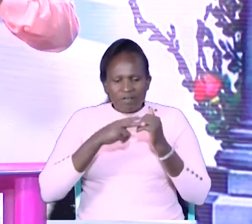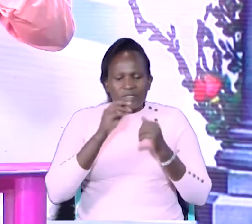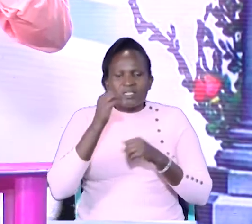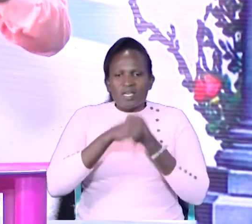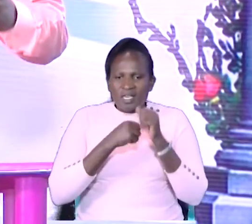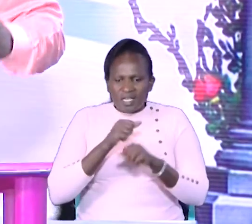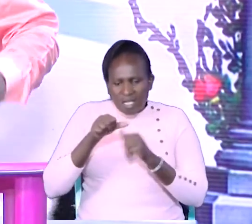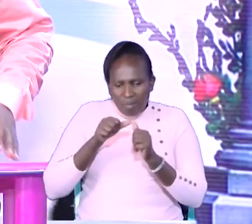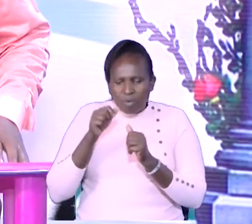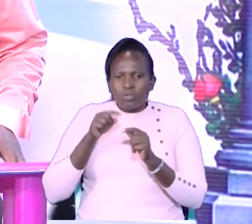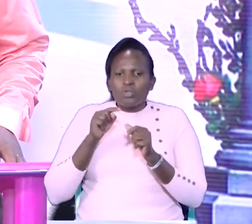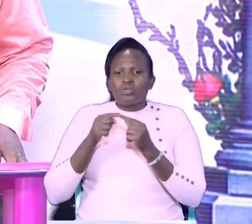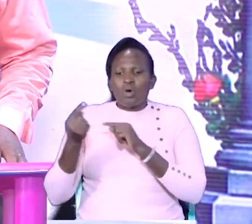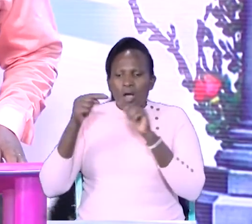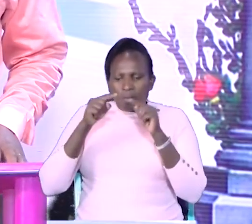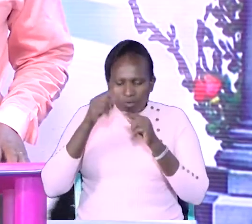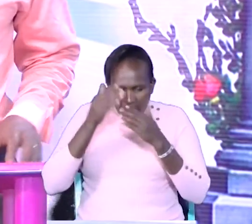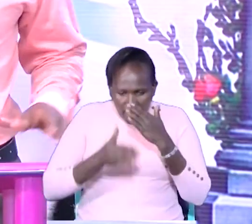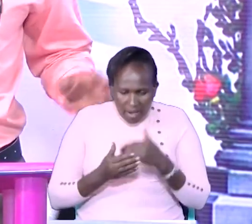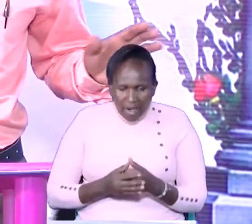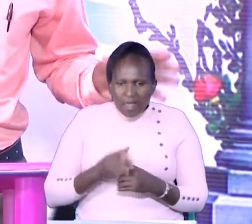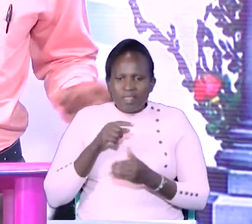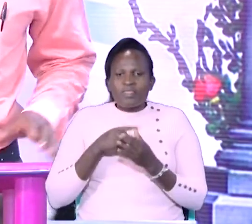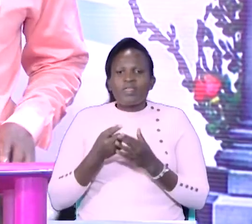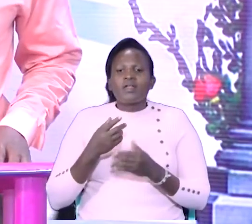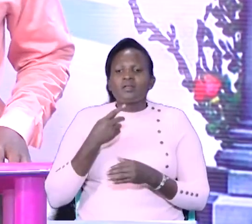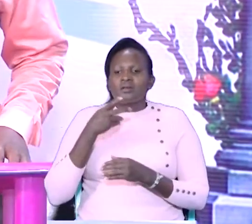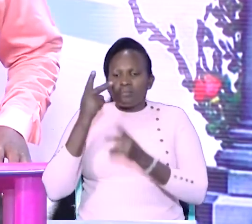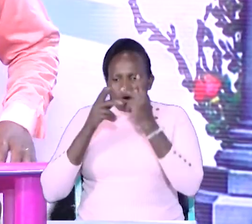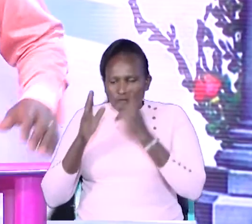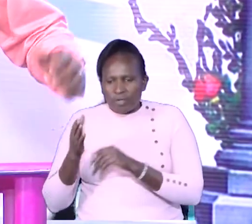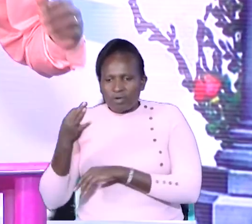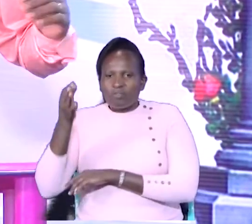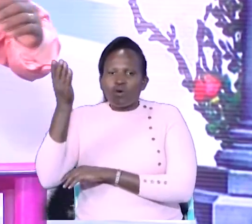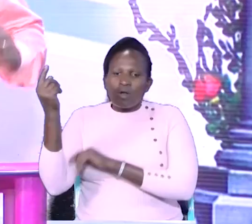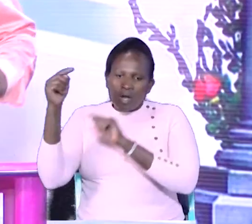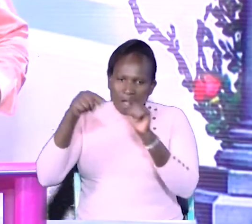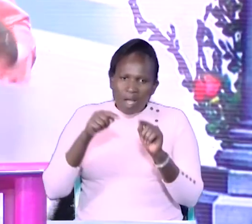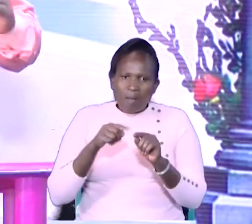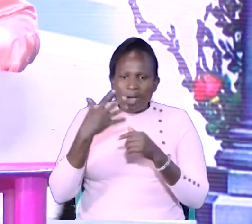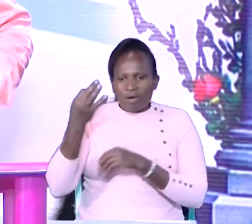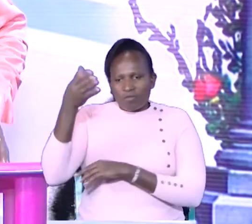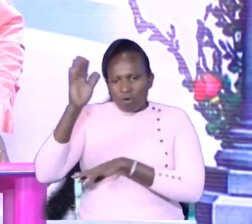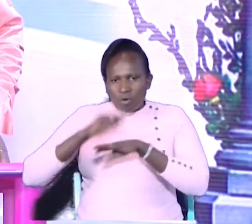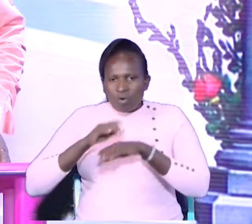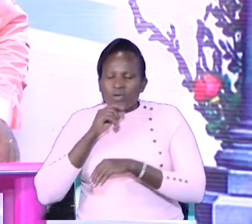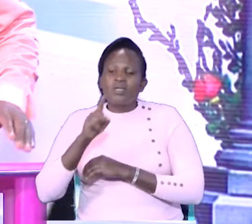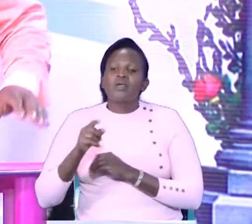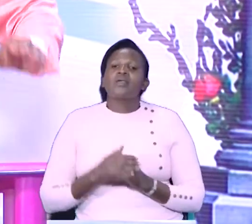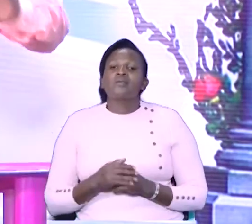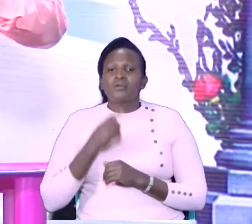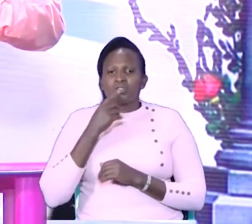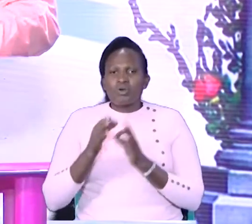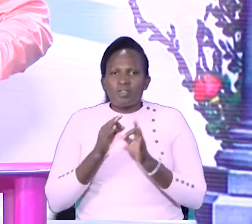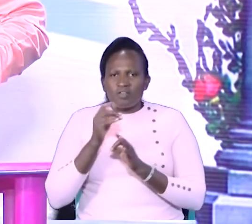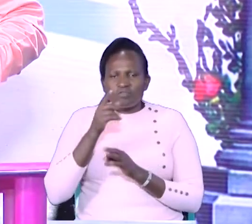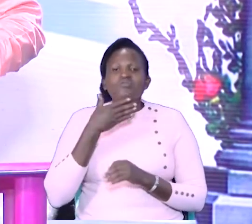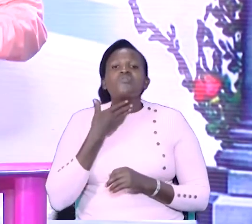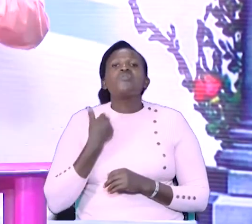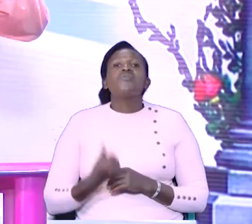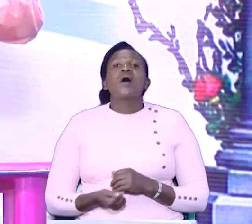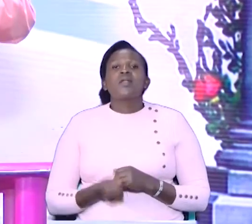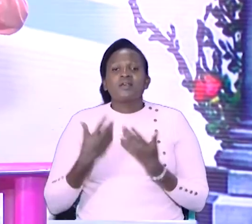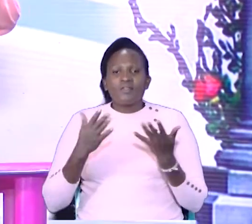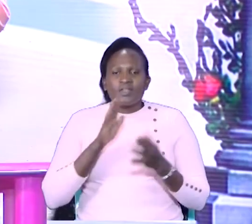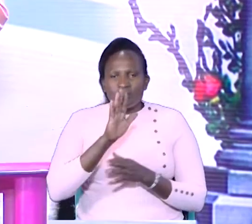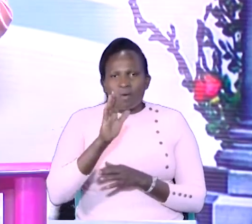was about to come to an end, na ndio nabii wa Mungu alikuja, mkono wa Mungu ukiwa juu yake. Kwa hivyo kama ungetaka